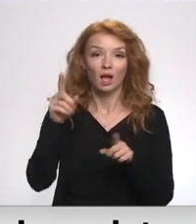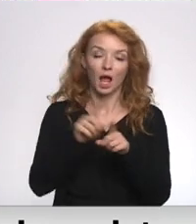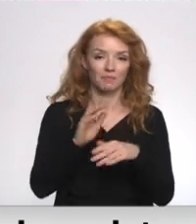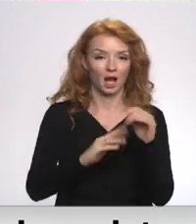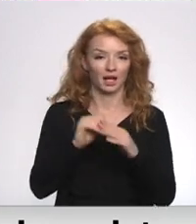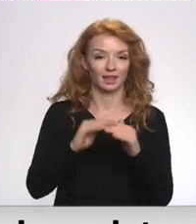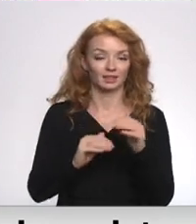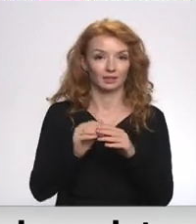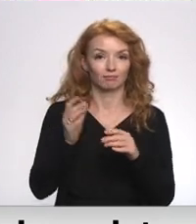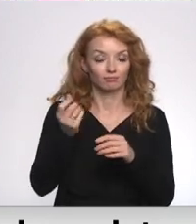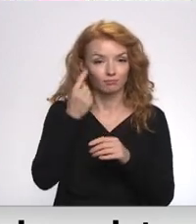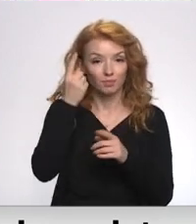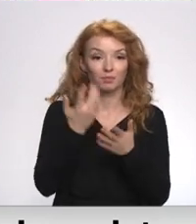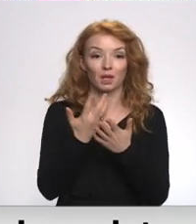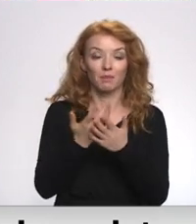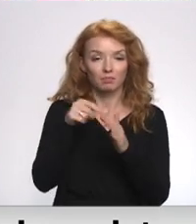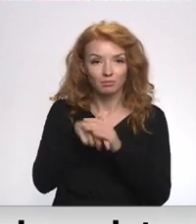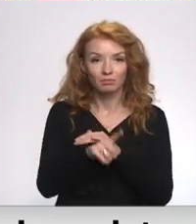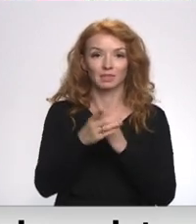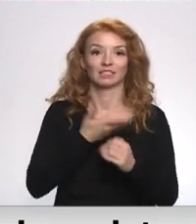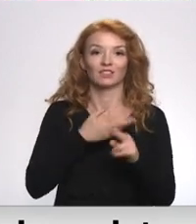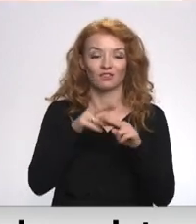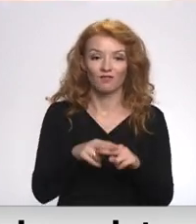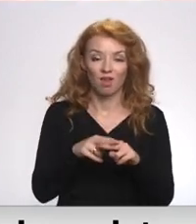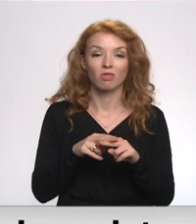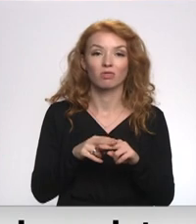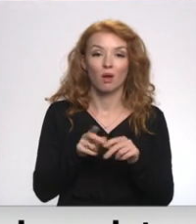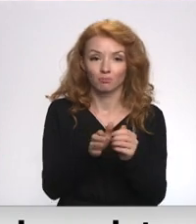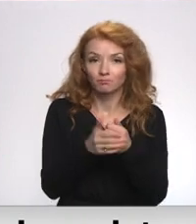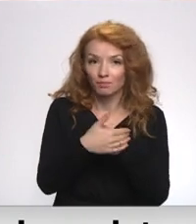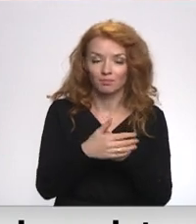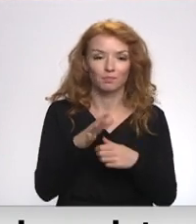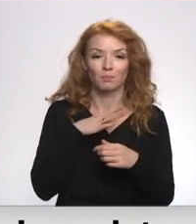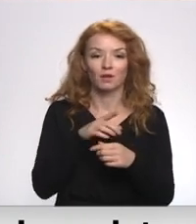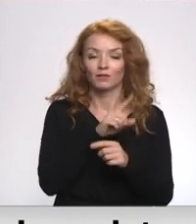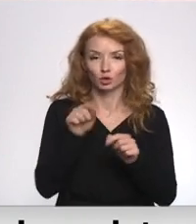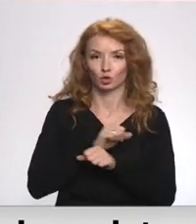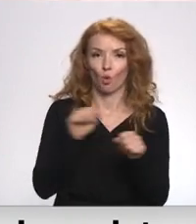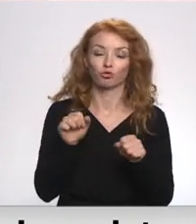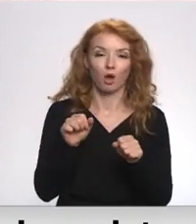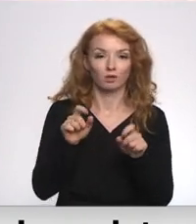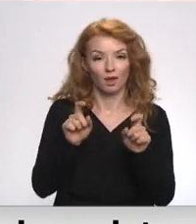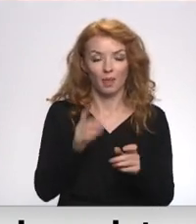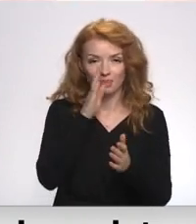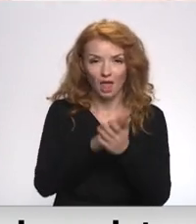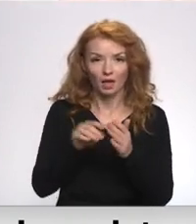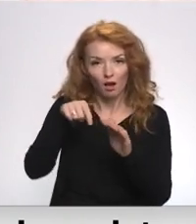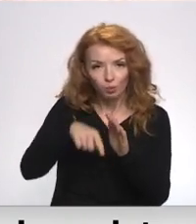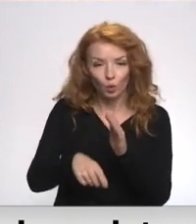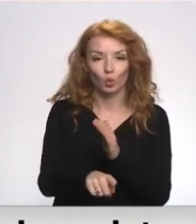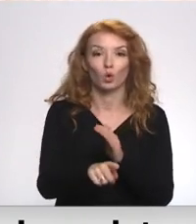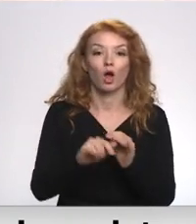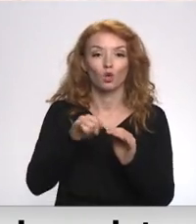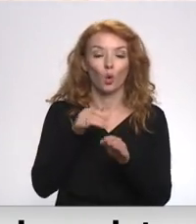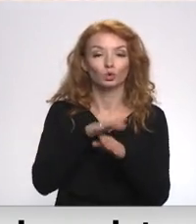izzinošu. Piemēram, ieiet mežabrāļu mītnes vietā Slietenī, kur nereti bija drošāk uzturēties nekā bunkurā, uzbrukuma gadījumā